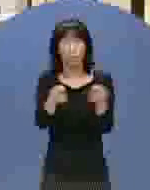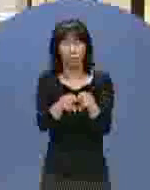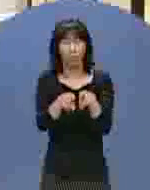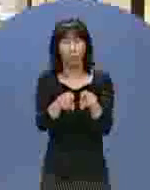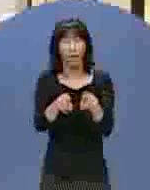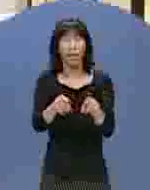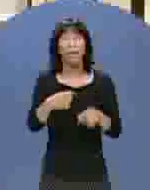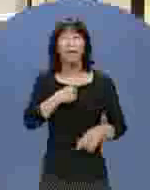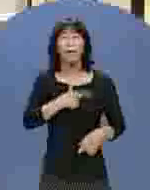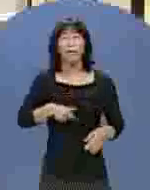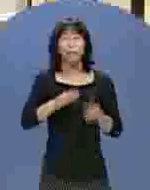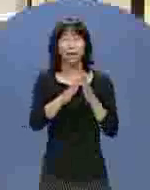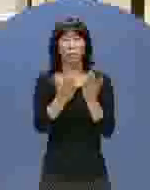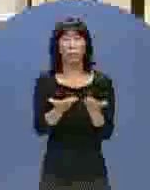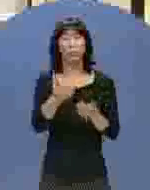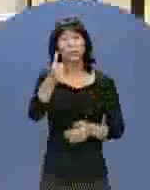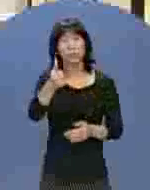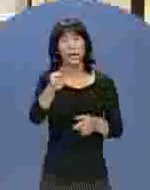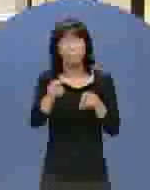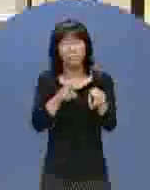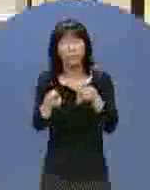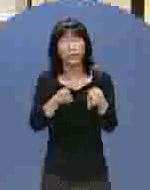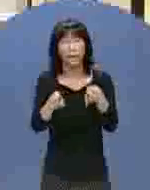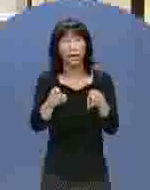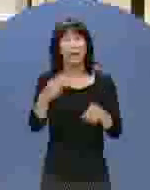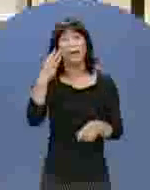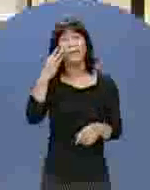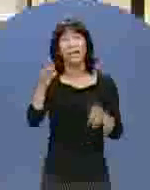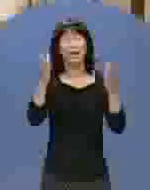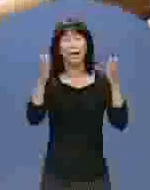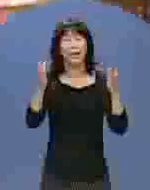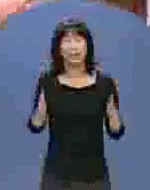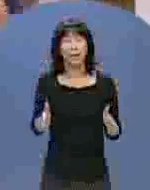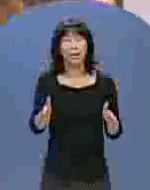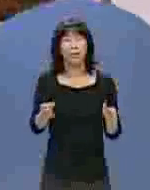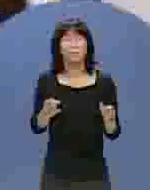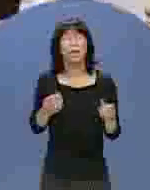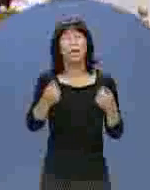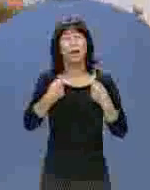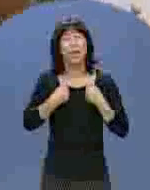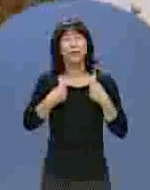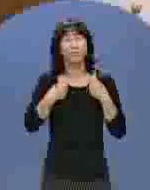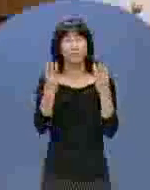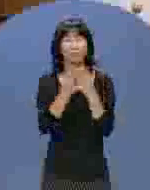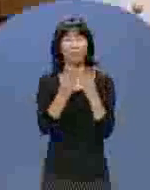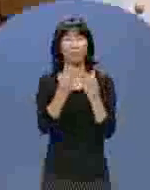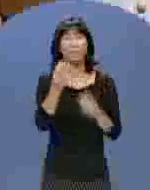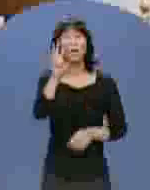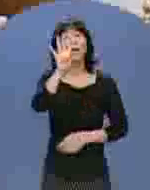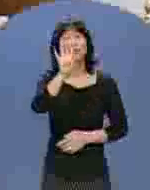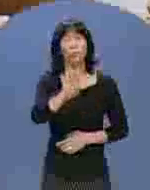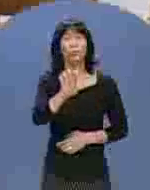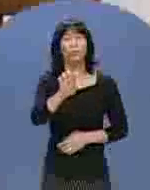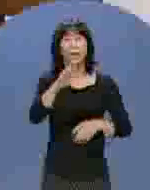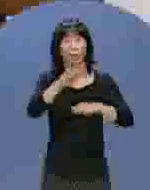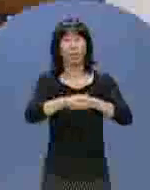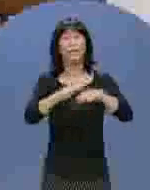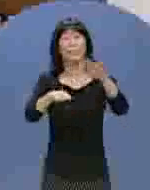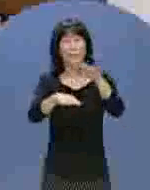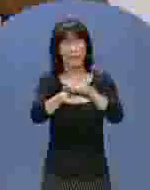本さんの指導のもと、3ヶ月間およそ40回の練習を重ねてきたそうです。